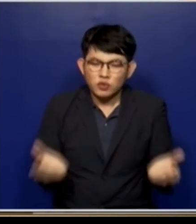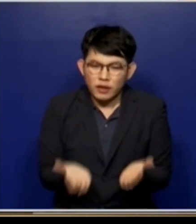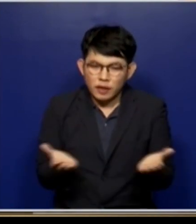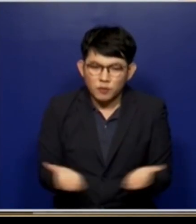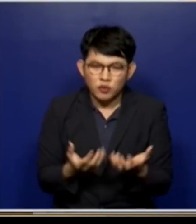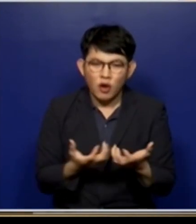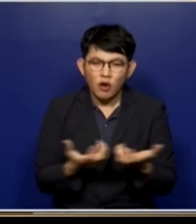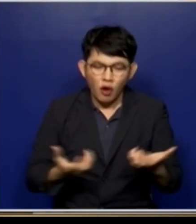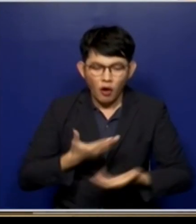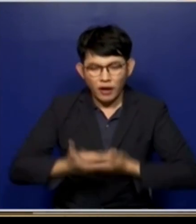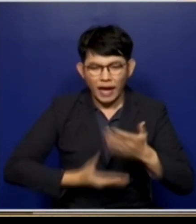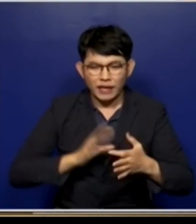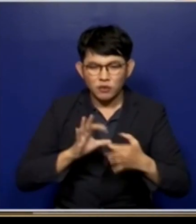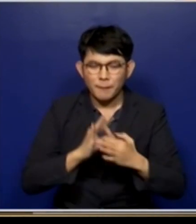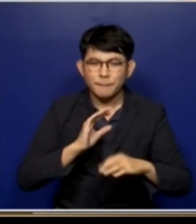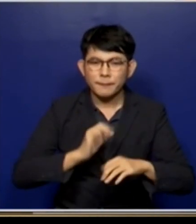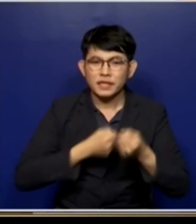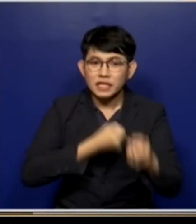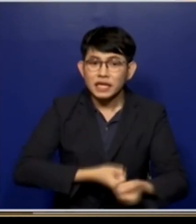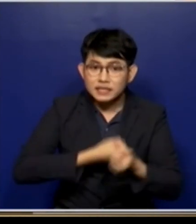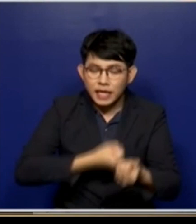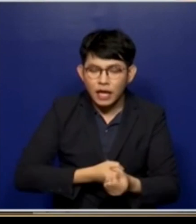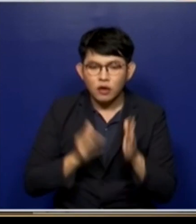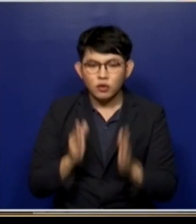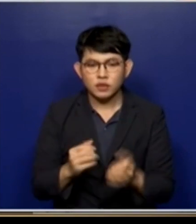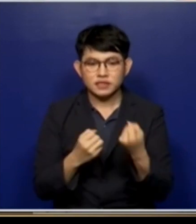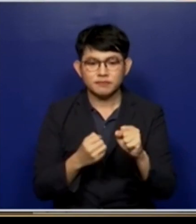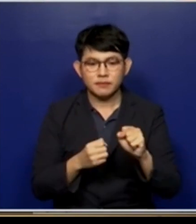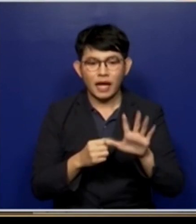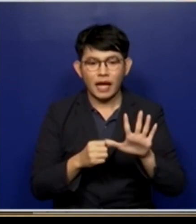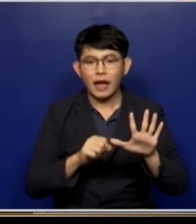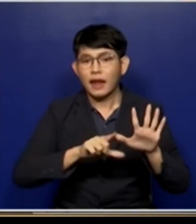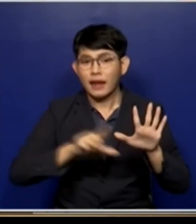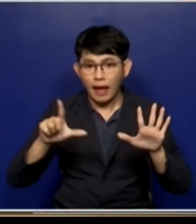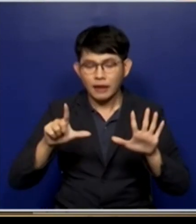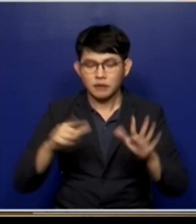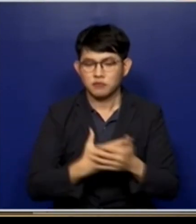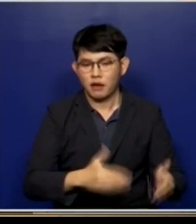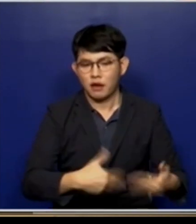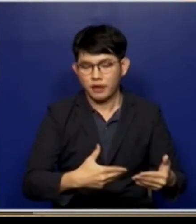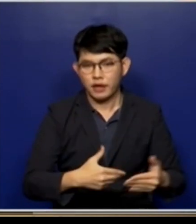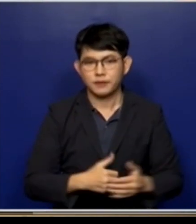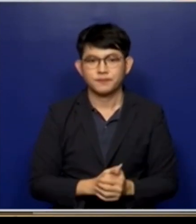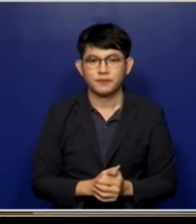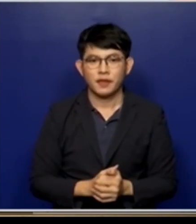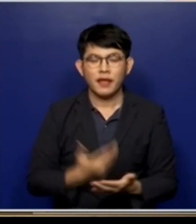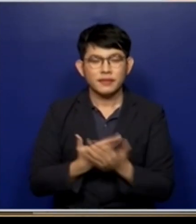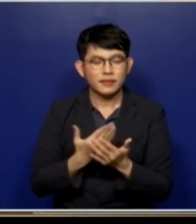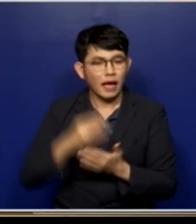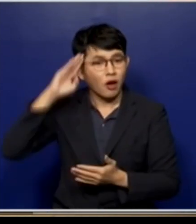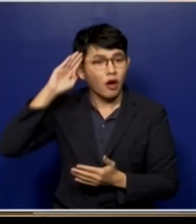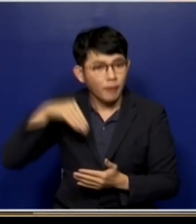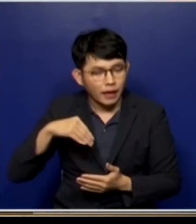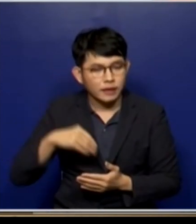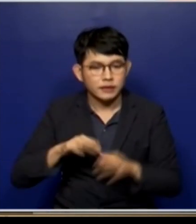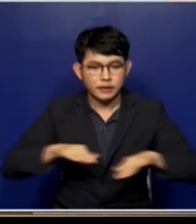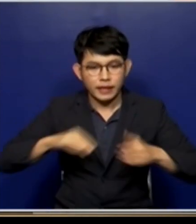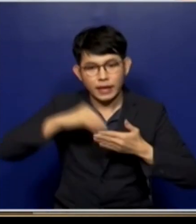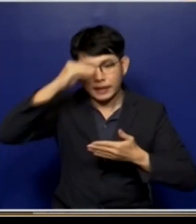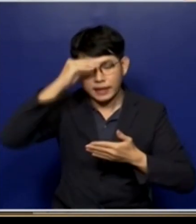เกษตรทำให้เกษตรกร 15ล้านคนมีรายได้เพิ่มขึ้นช่วยค่าของพรรคให้นักศึกษาได้ทั้งระบบค่ะ